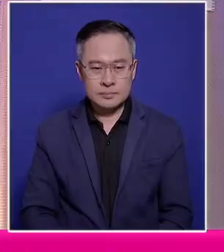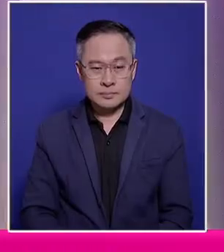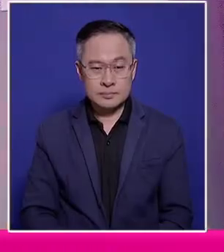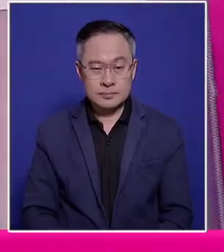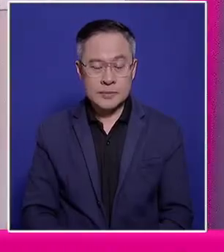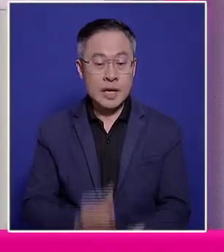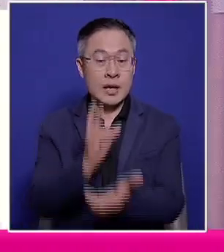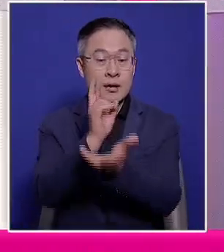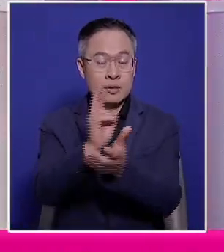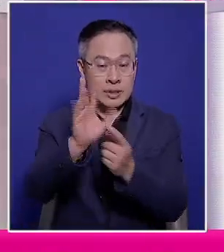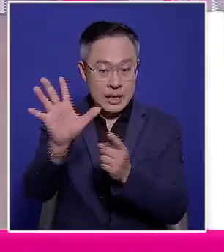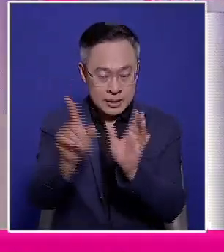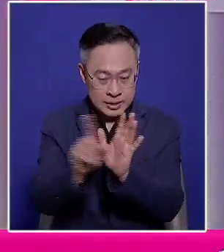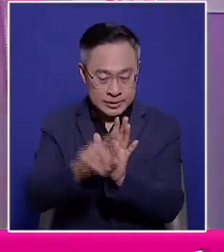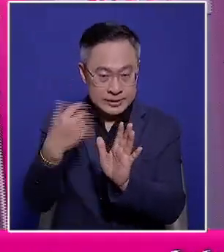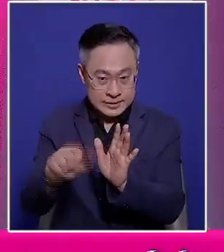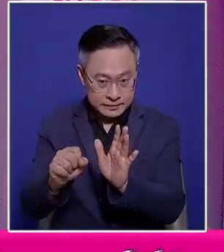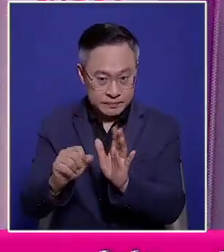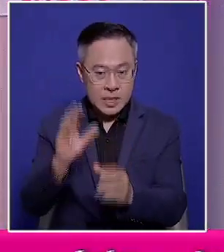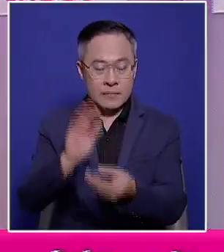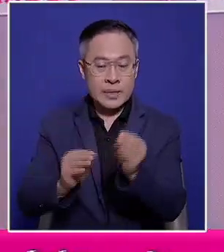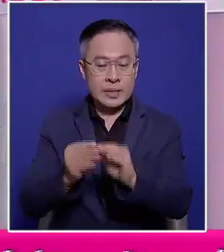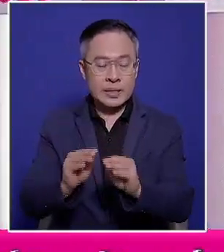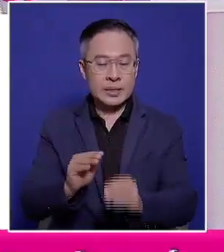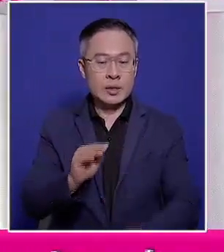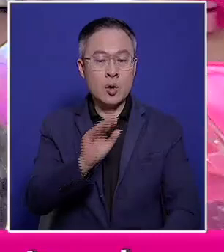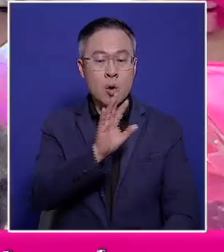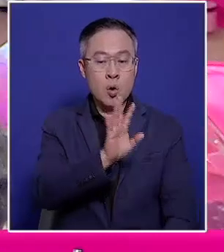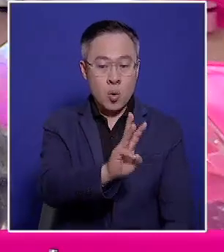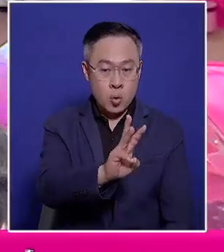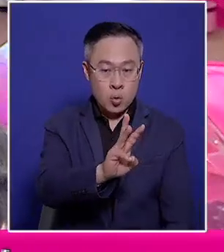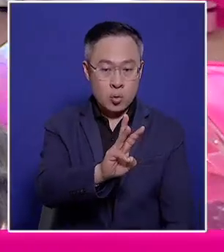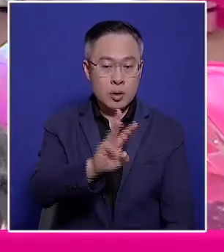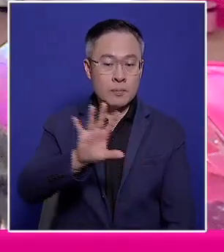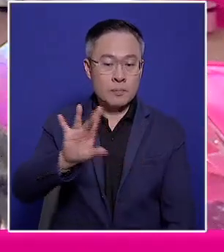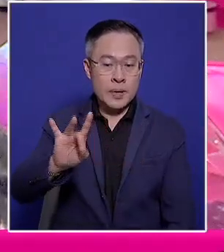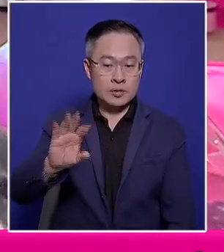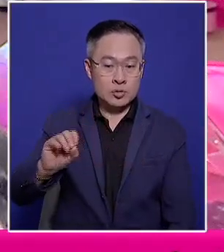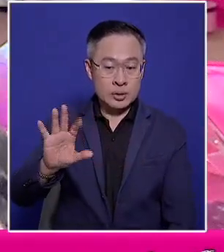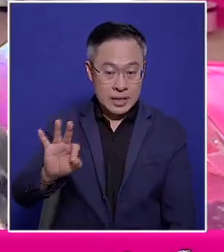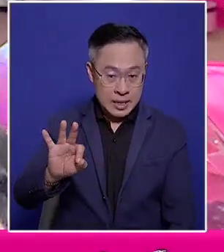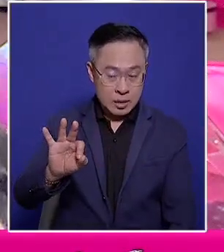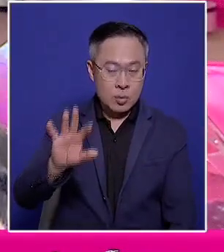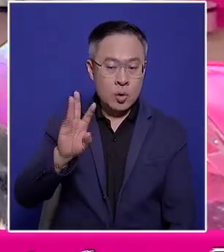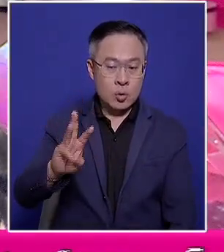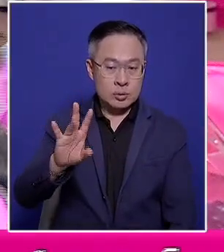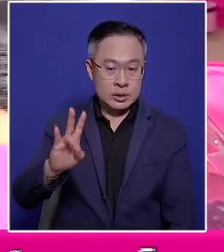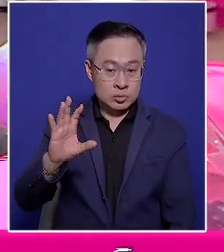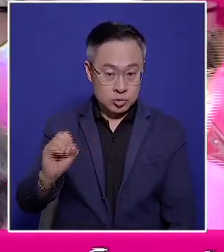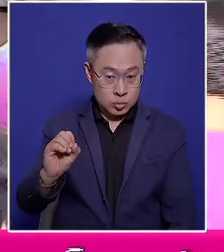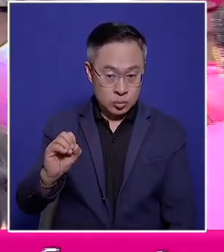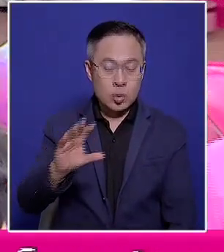อันดับที่5หมุนครั้งที่10เลขที่ออก6 8 0 9 6 7